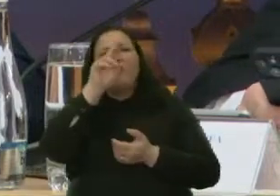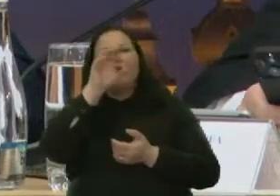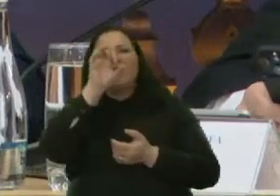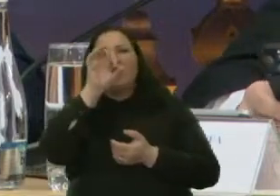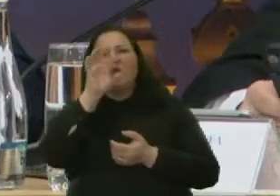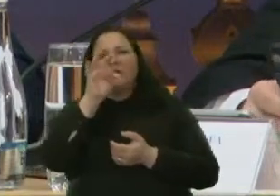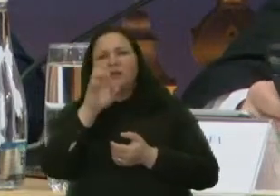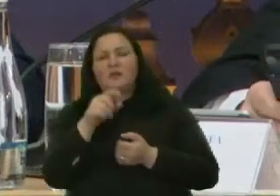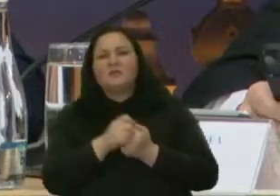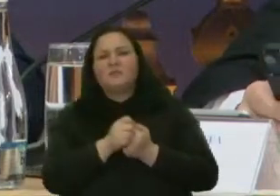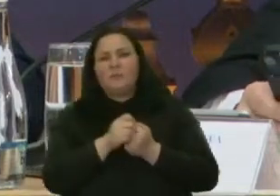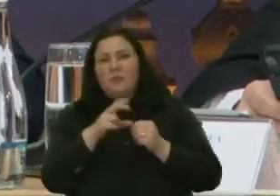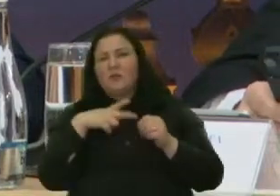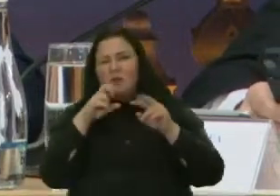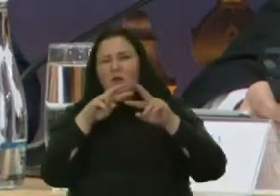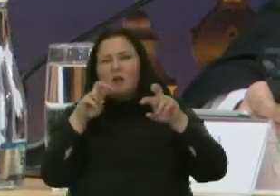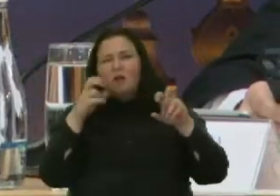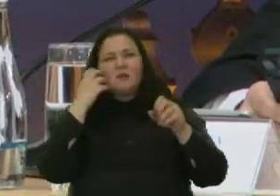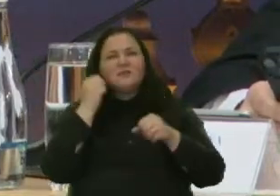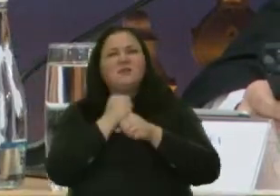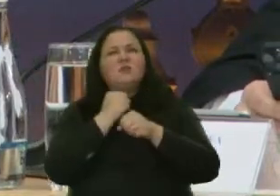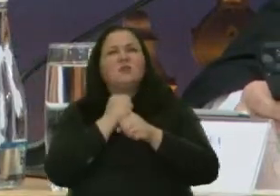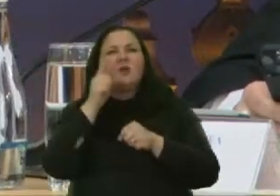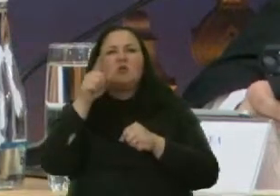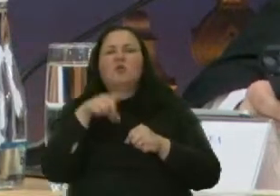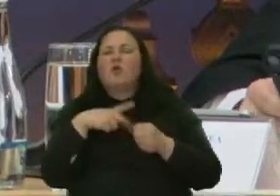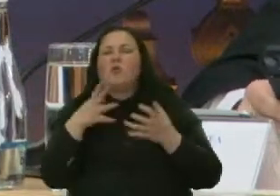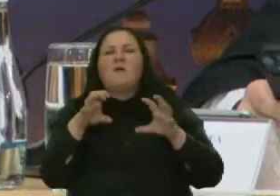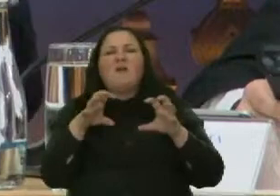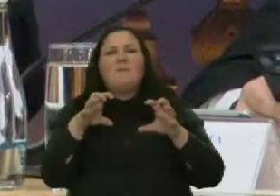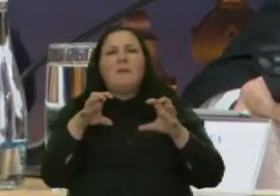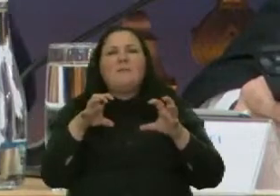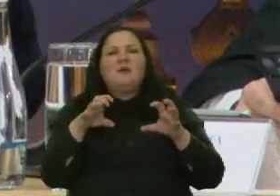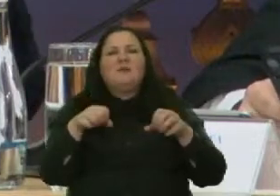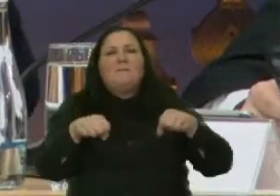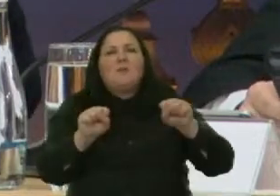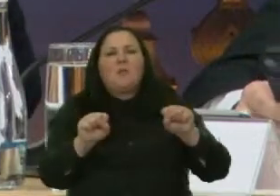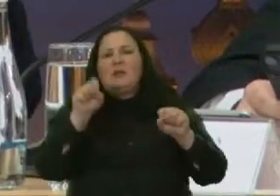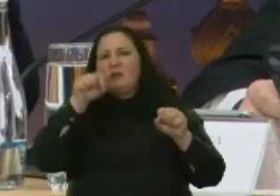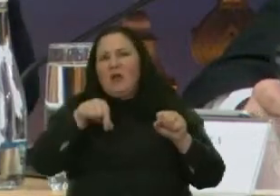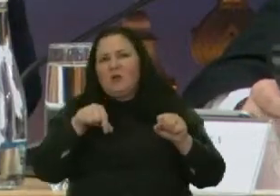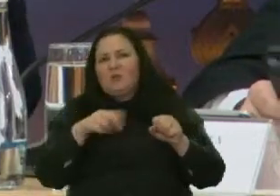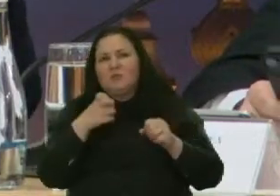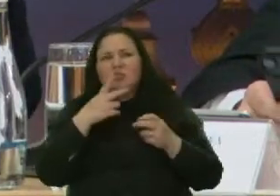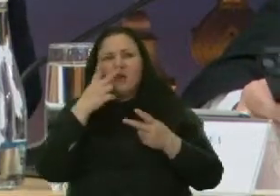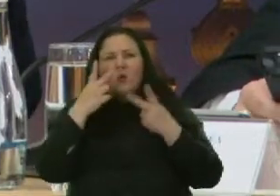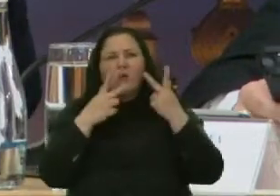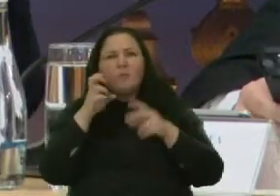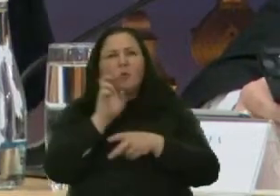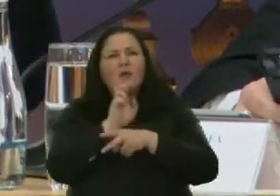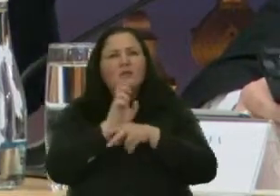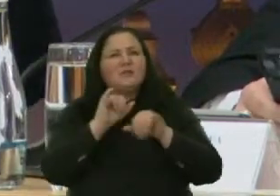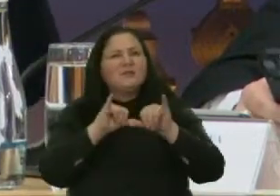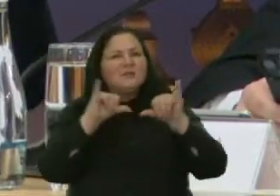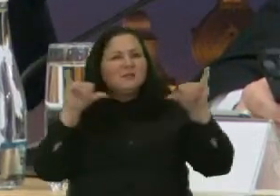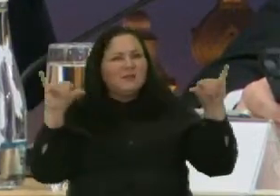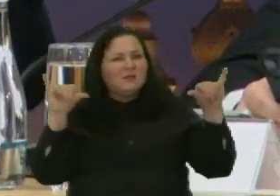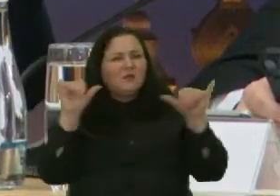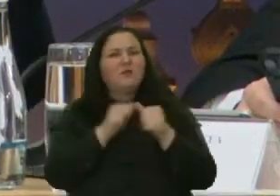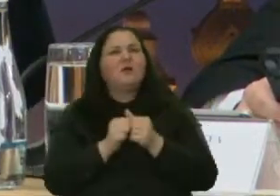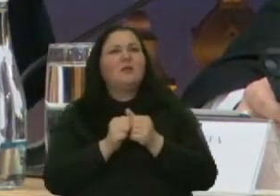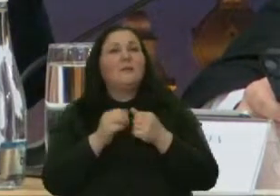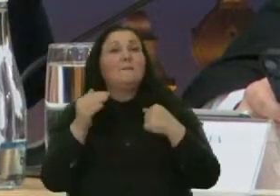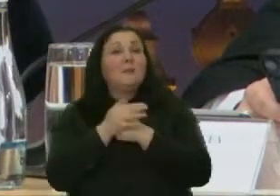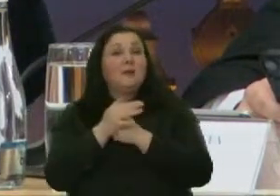în analiză Când apar lucrări în zonă pentru că noi nu avem terenuri în proprietate acum și uităm ne uităm cu atenție la dezvoltarea aceasta deocamdată până